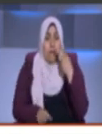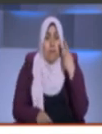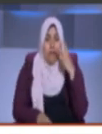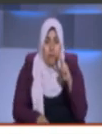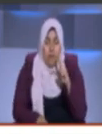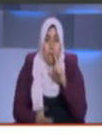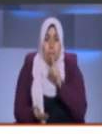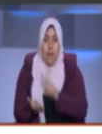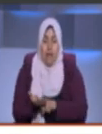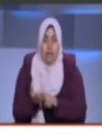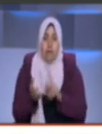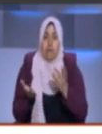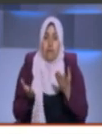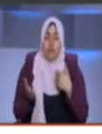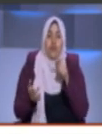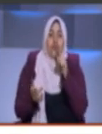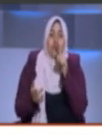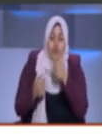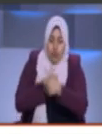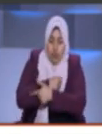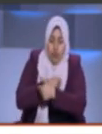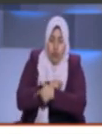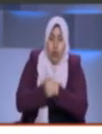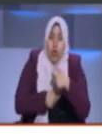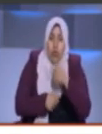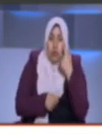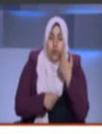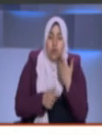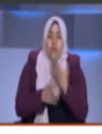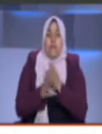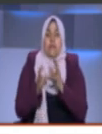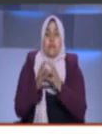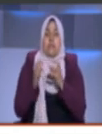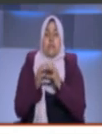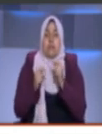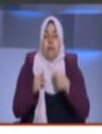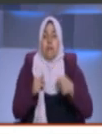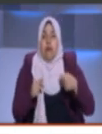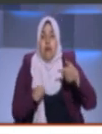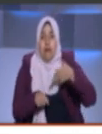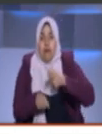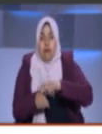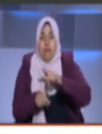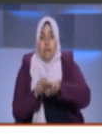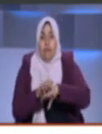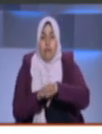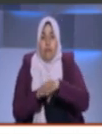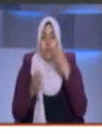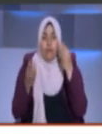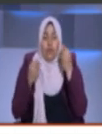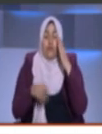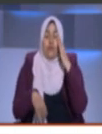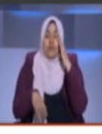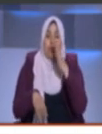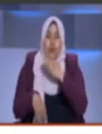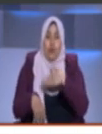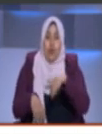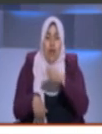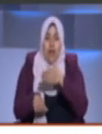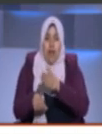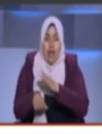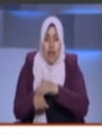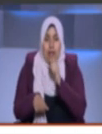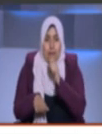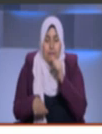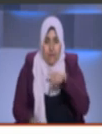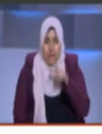أما بالنسبة للموقف الفرنسي فهو موقف يعني استفسار أكثر منه إدانة. نعم، بشكرك شكرا جزيلا